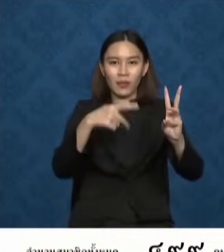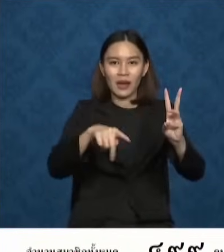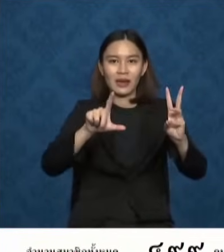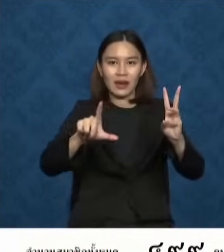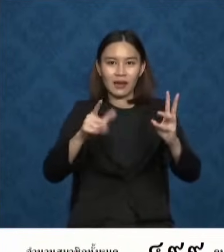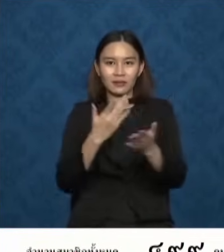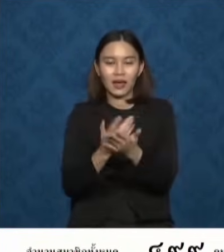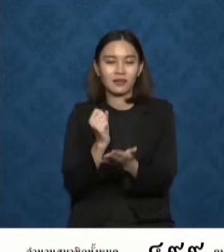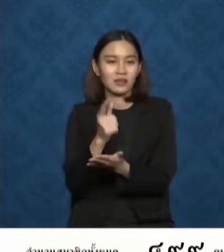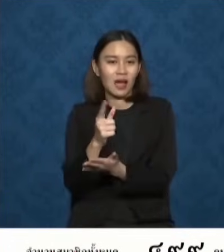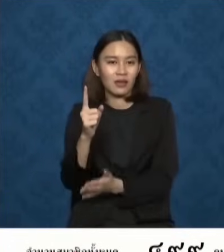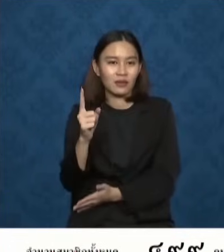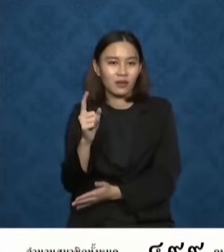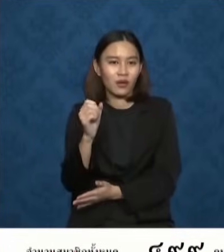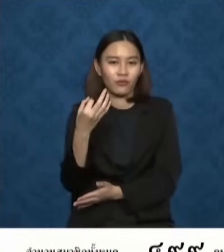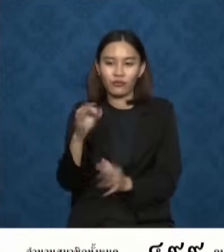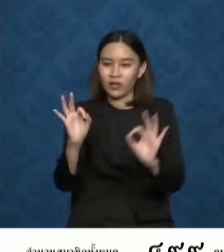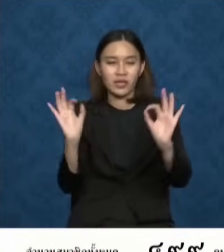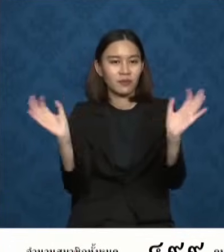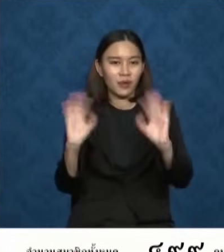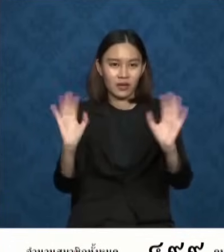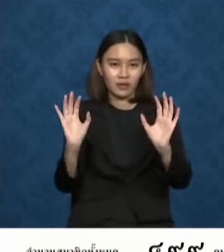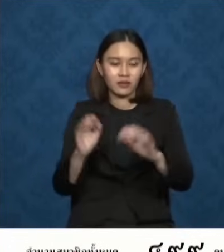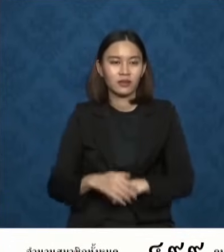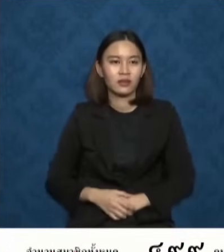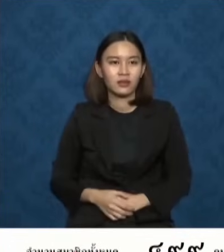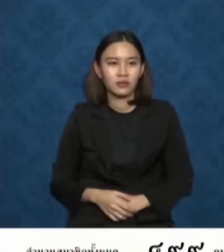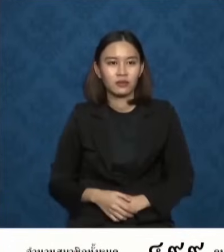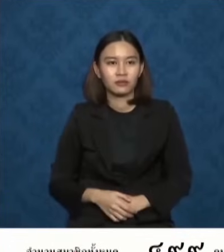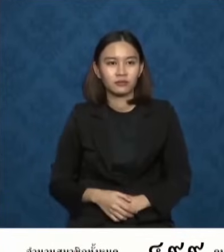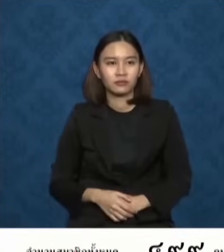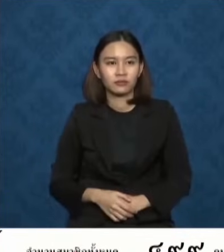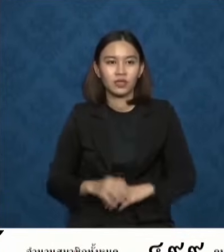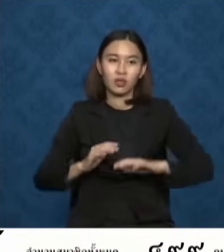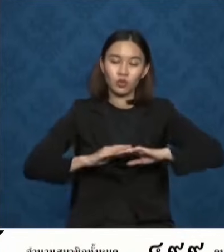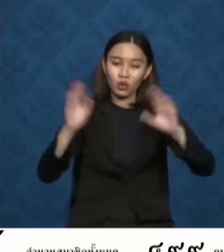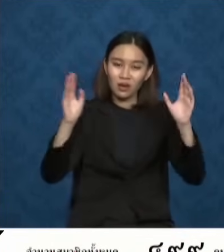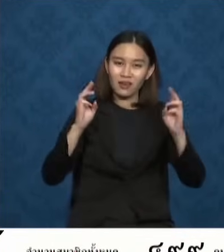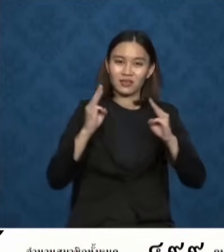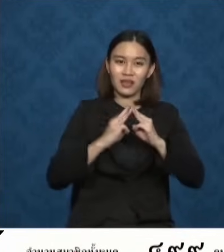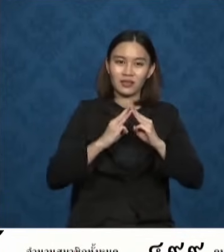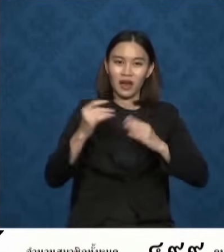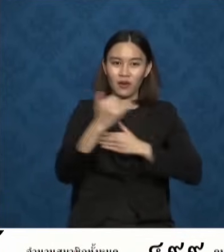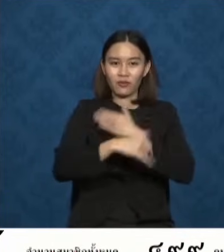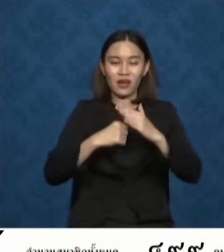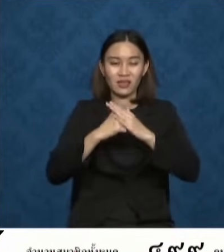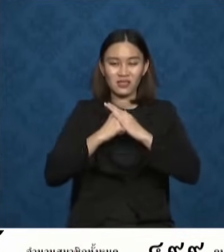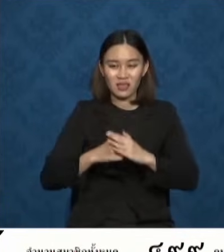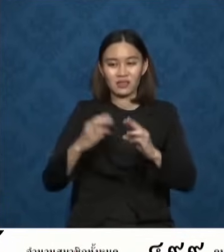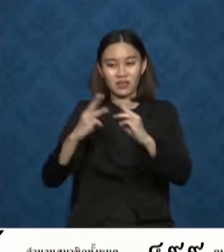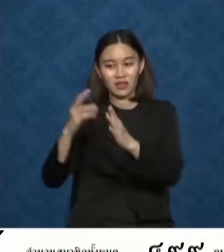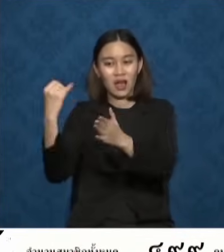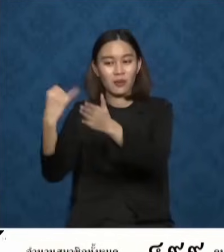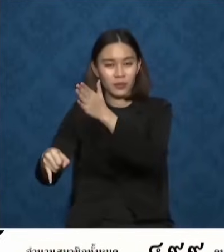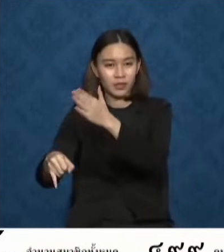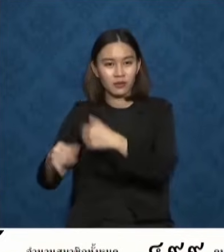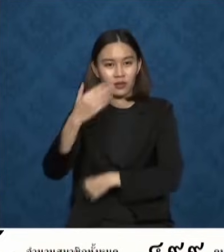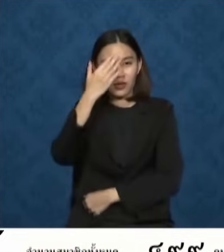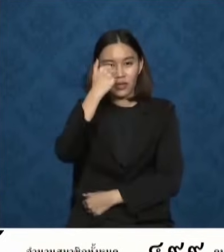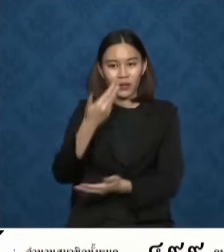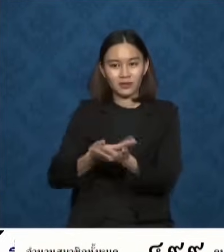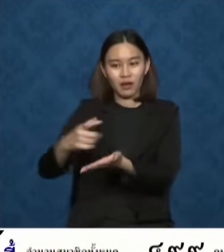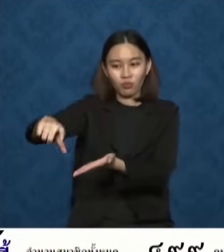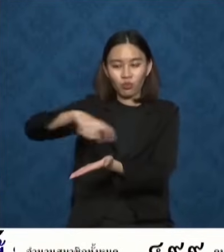ไปต้องไม่เสียเงินทิ้งเอ้าก็ยกเลิกสัญญาจีนเขาผิดสัญญาเราเองเนี่ยทำไมเขาจะไม่